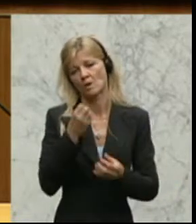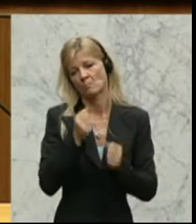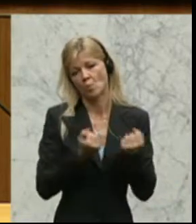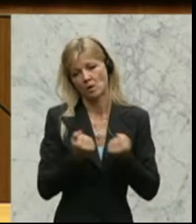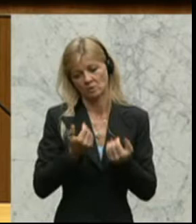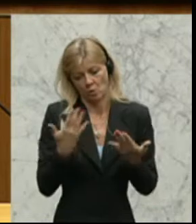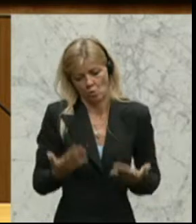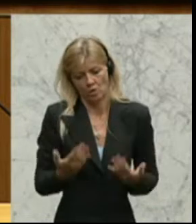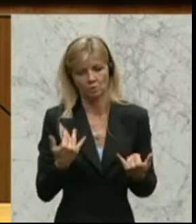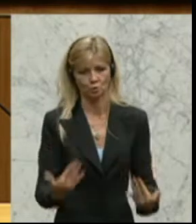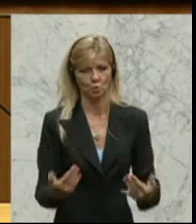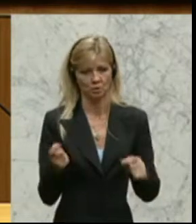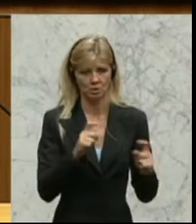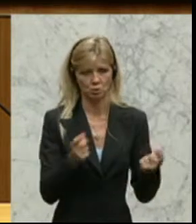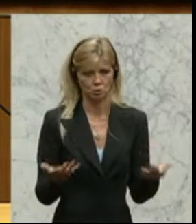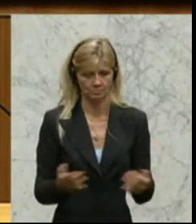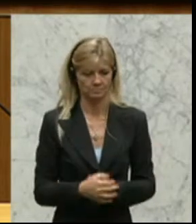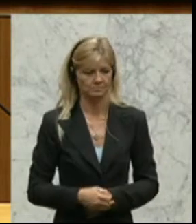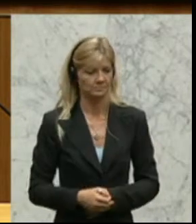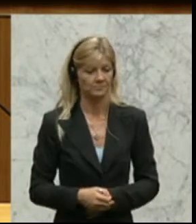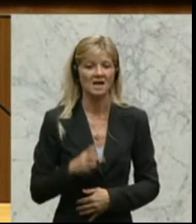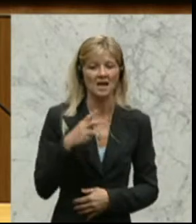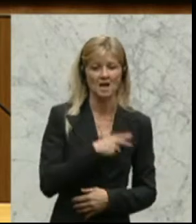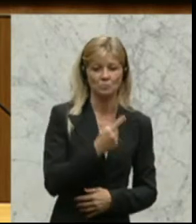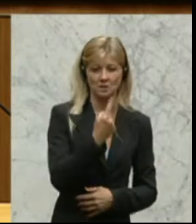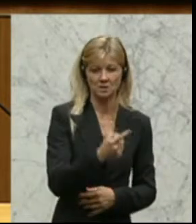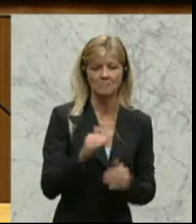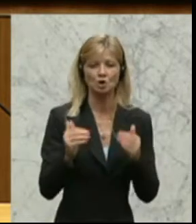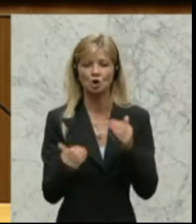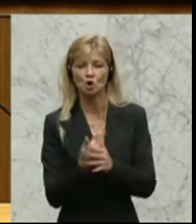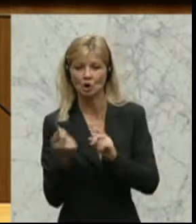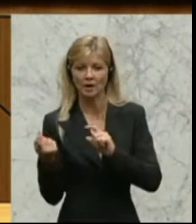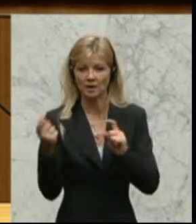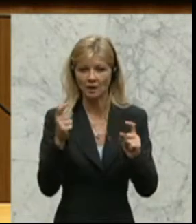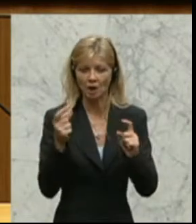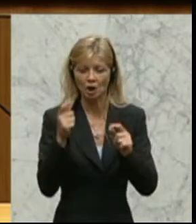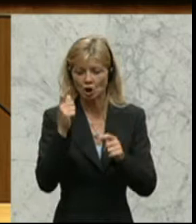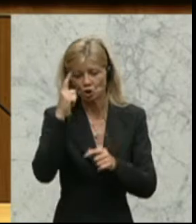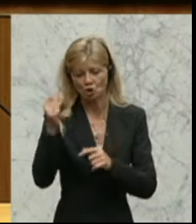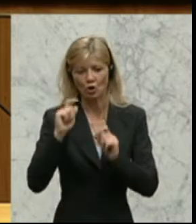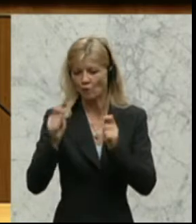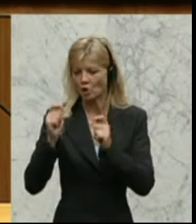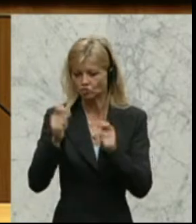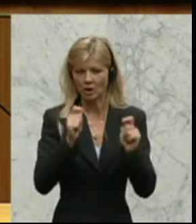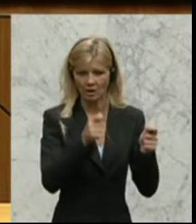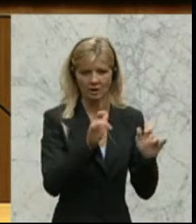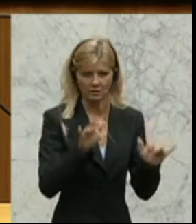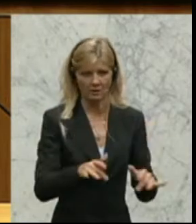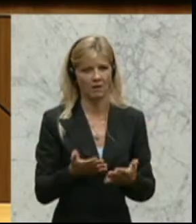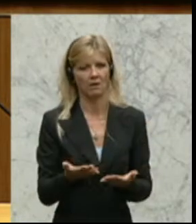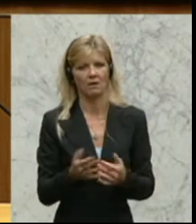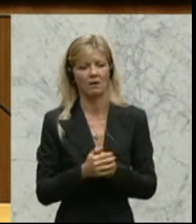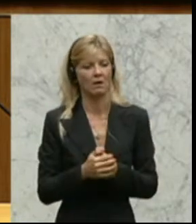sich bei dieser Diskussion mit neuen Steuervorschlägen überschlagen. Und daher sagen wir NEOS auch ganz